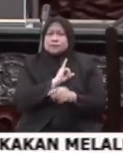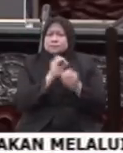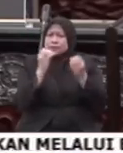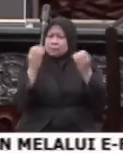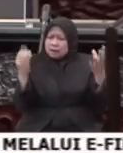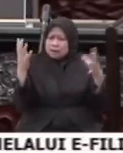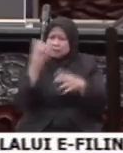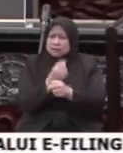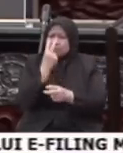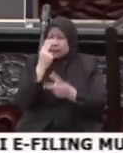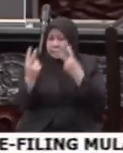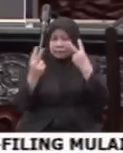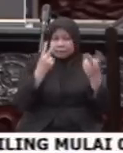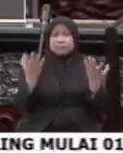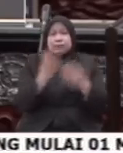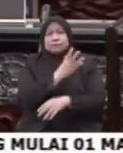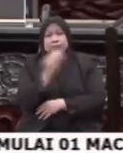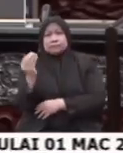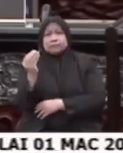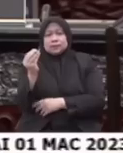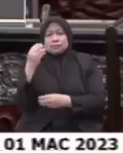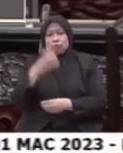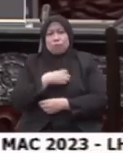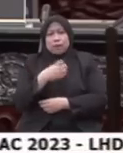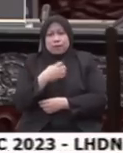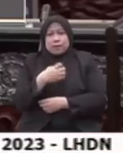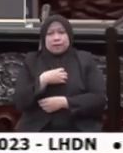banyak pandangan dan juga